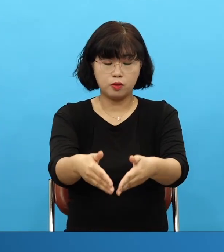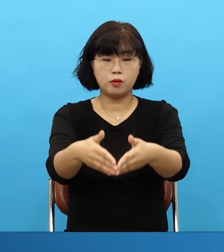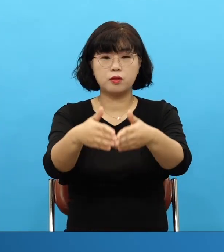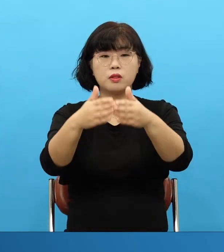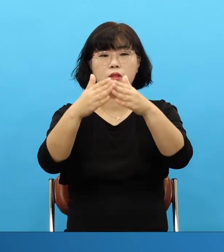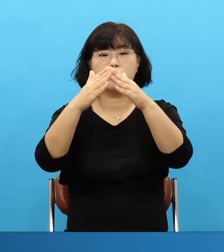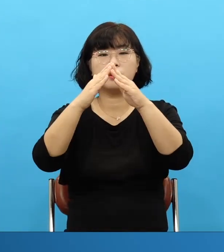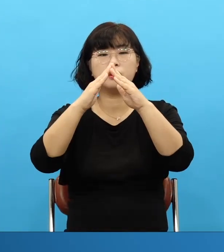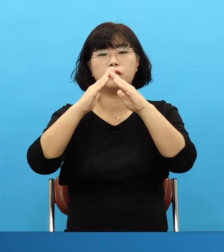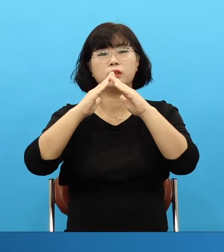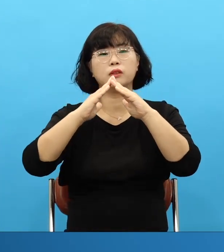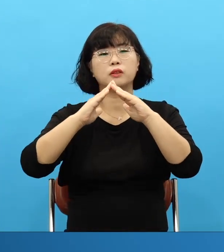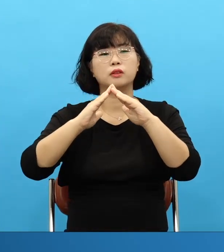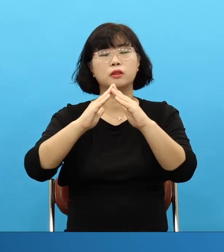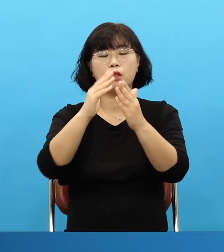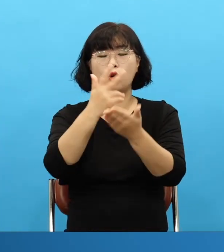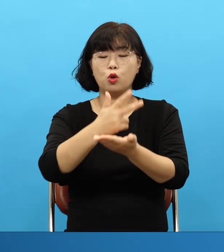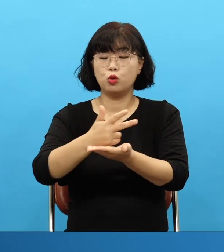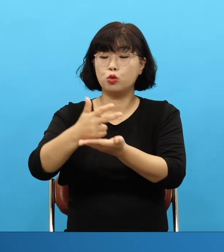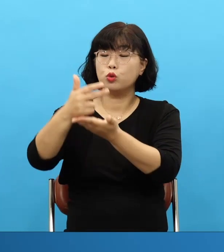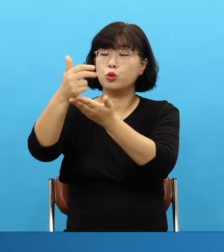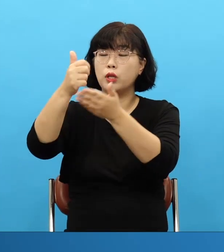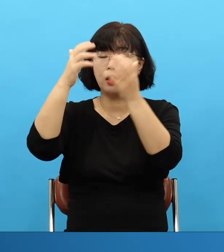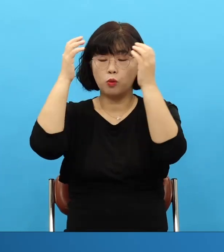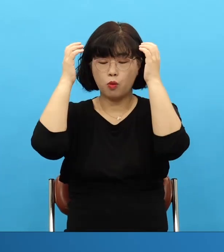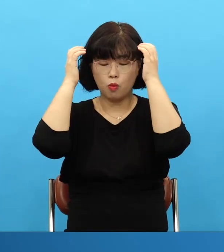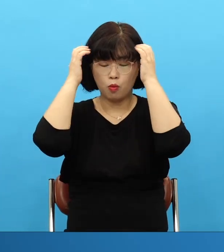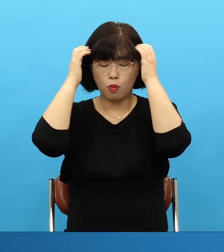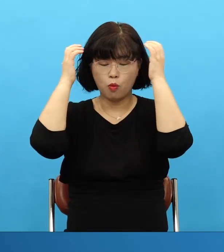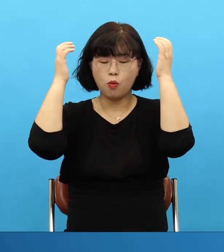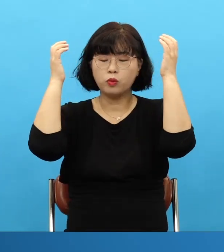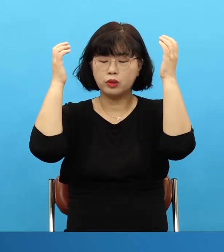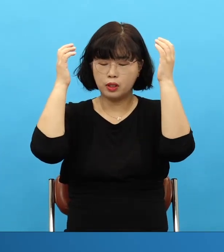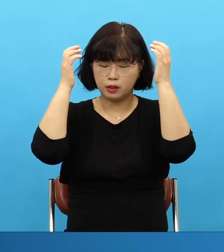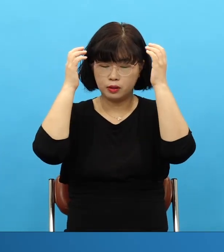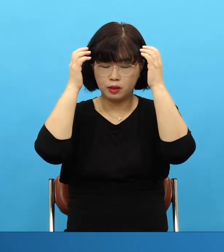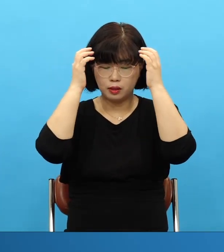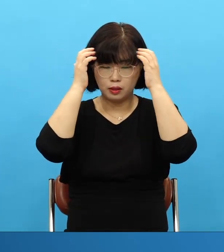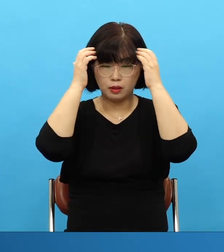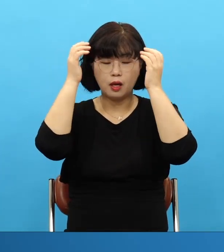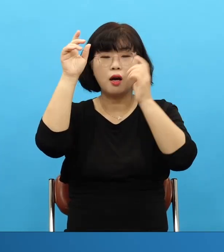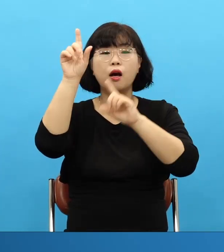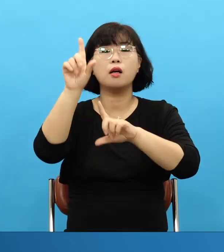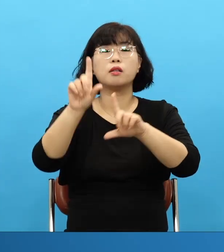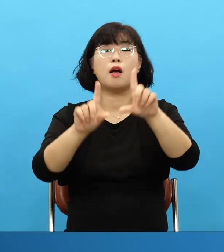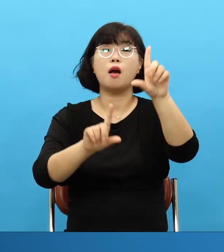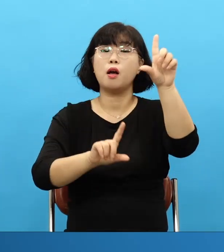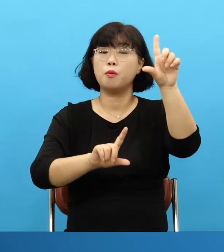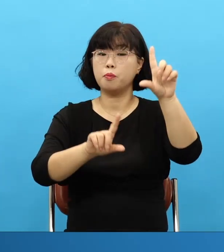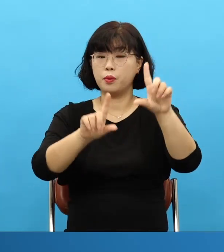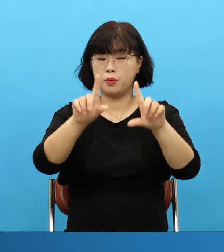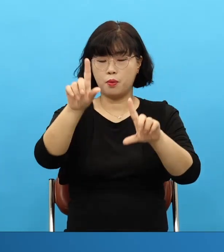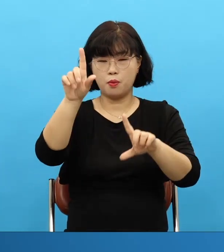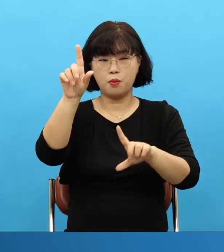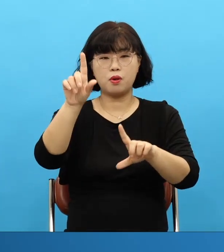십자가 섰으니 주가 고난을